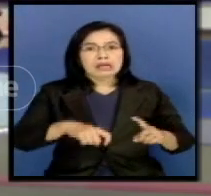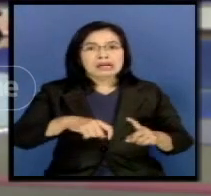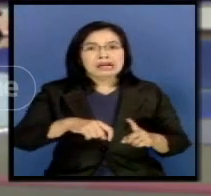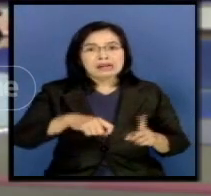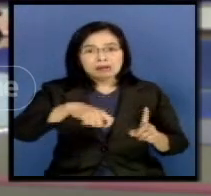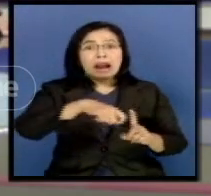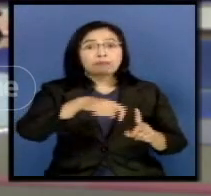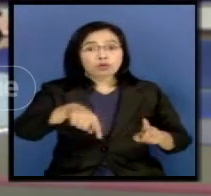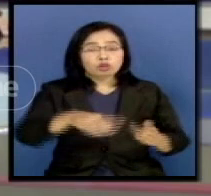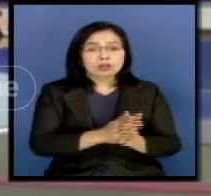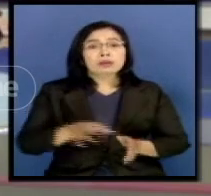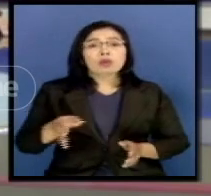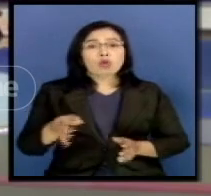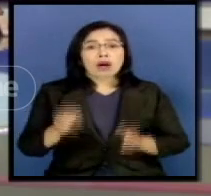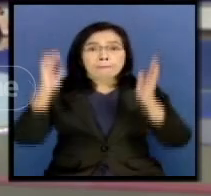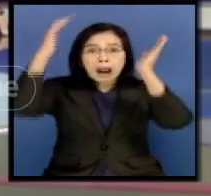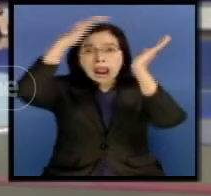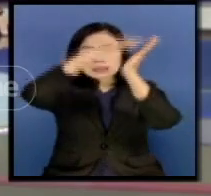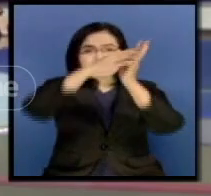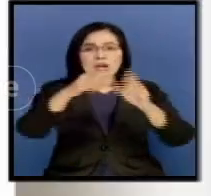Makassar Sulawesi Selatan